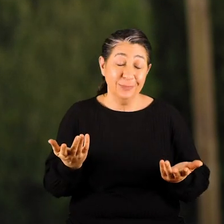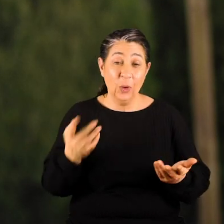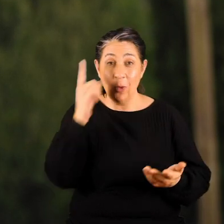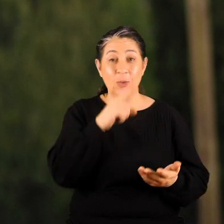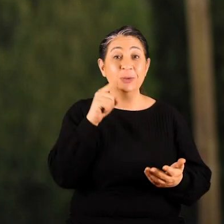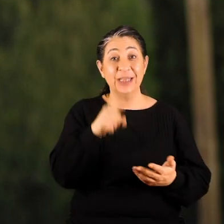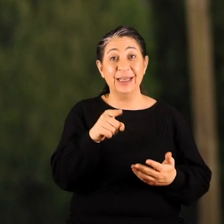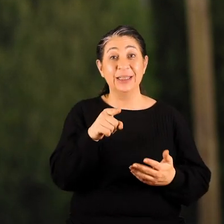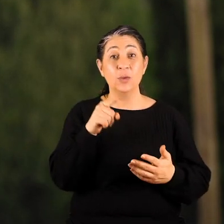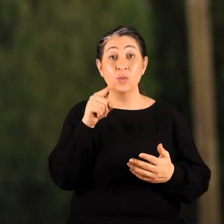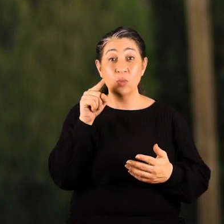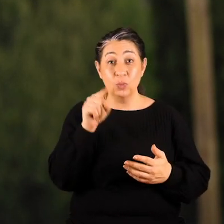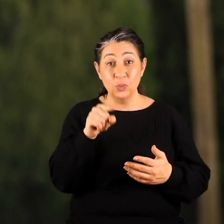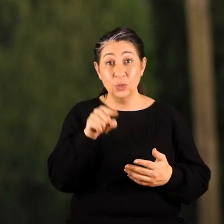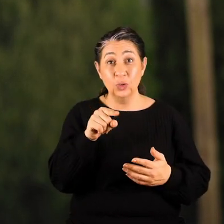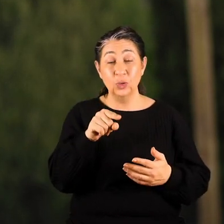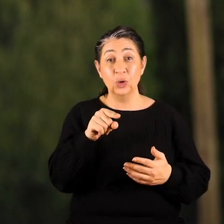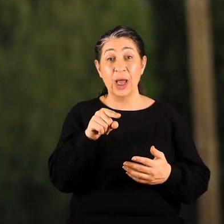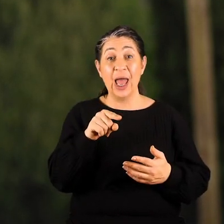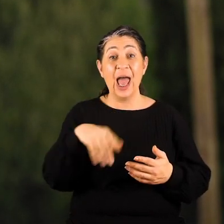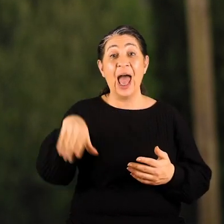O yüzden bunu hani